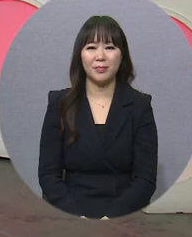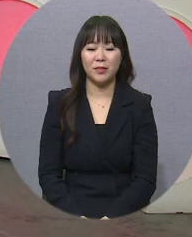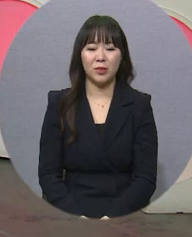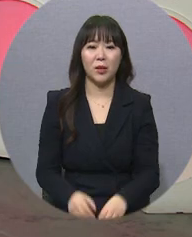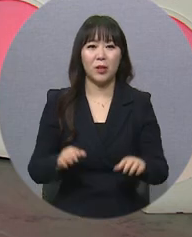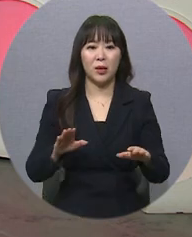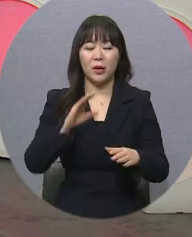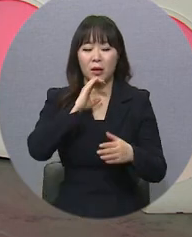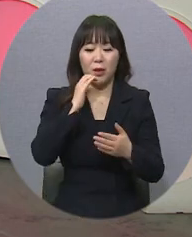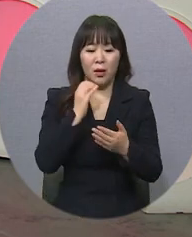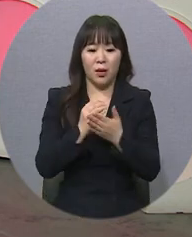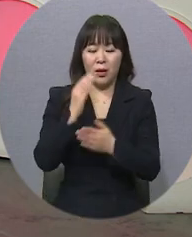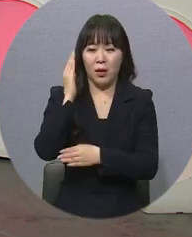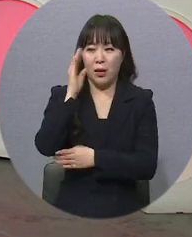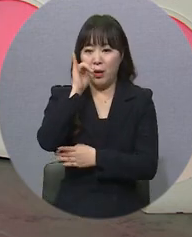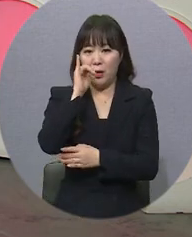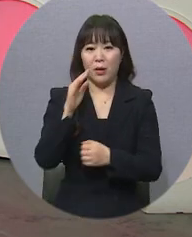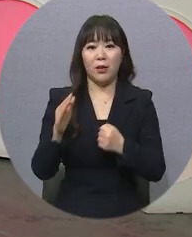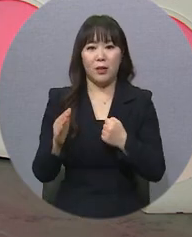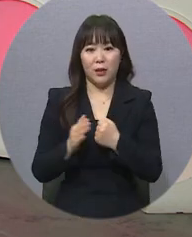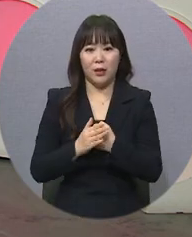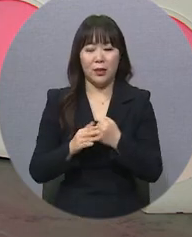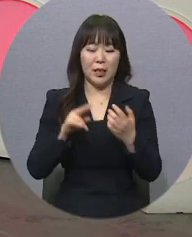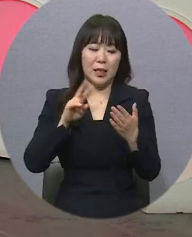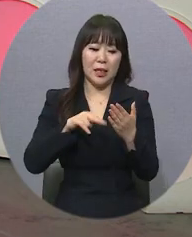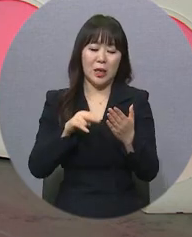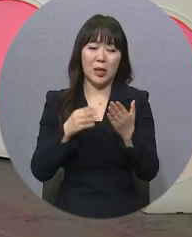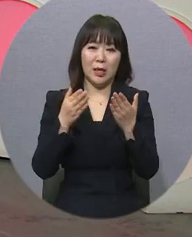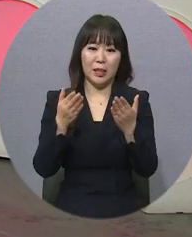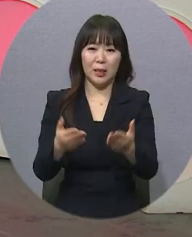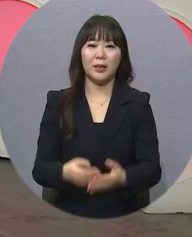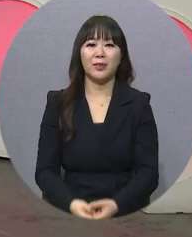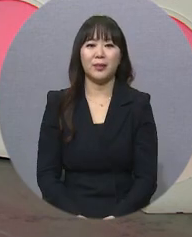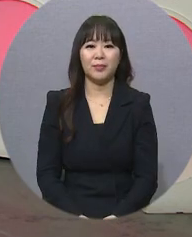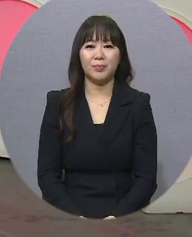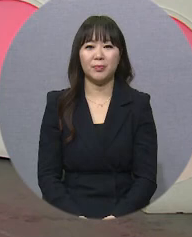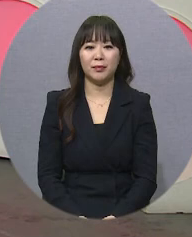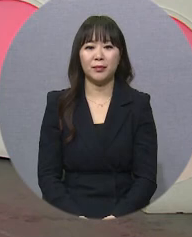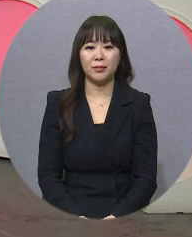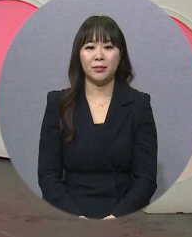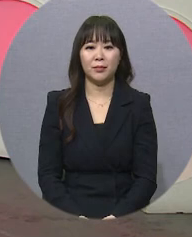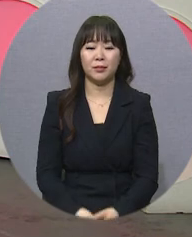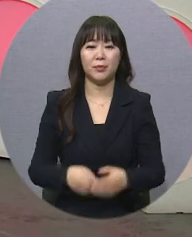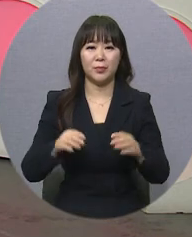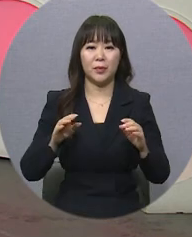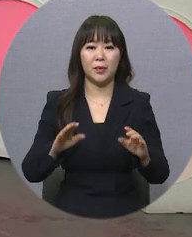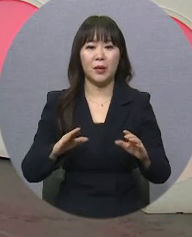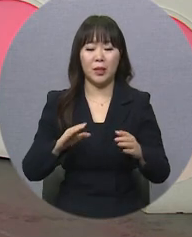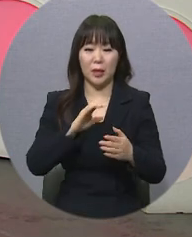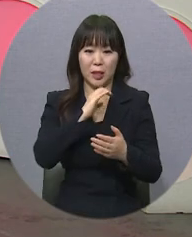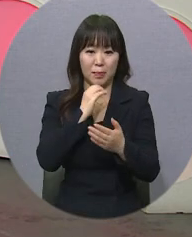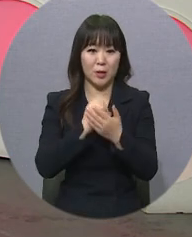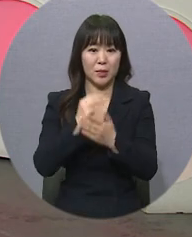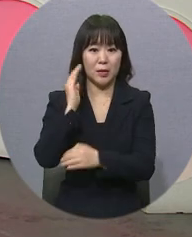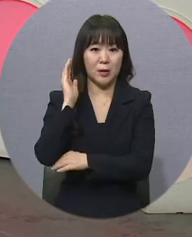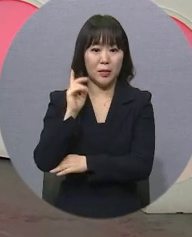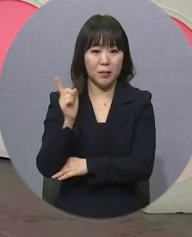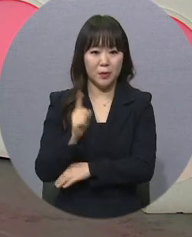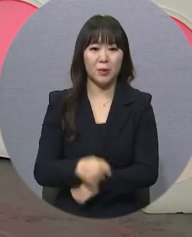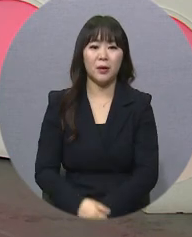자, 오늘 또 감동 사연이 도착해 있어서요. 제가 또 읽어보려고 준비를 해갖고 왔습니다. 오늘 감동 사연의 제목은